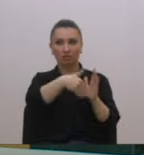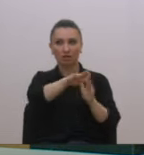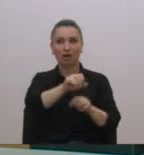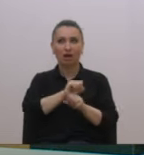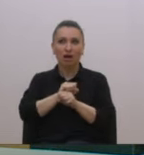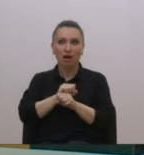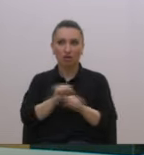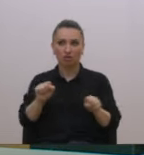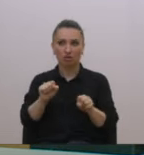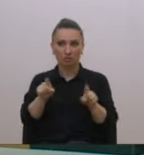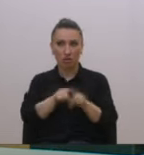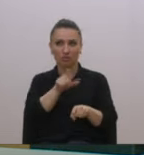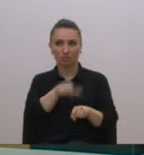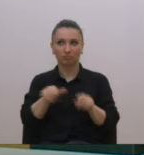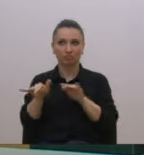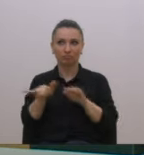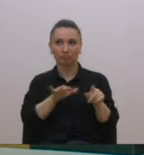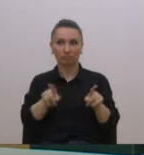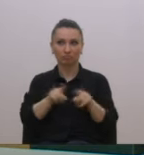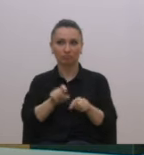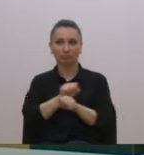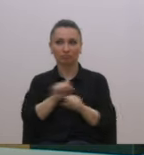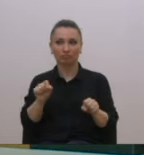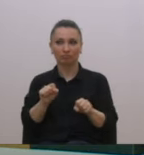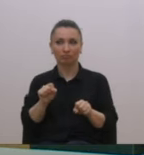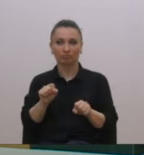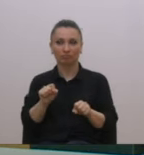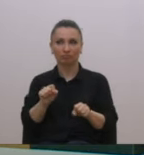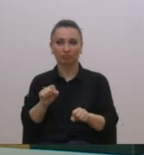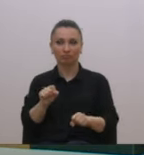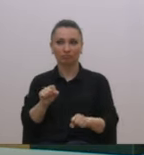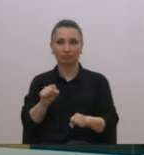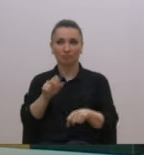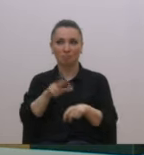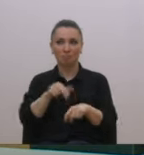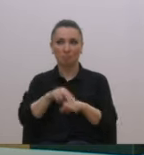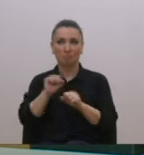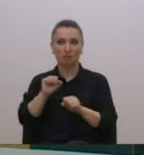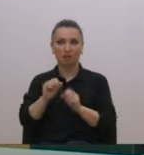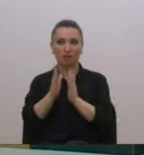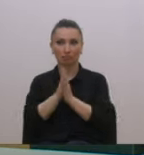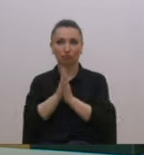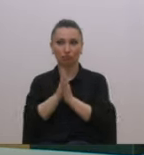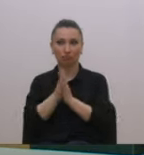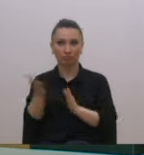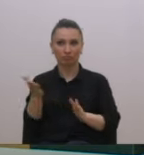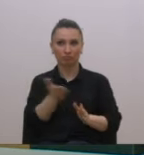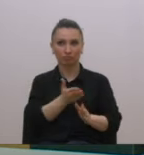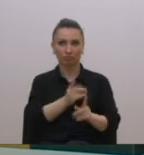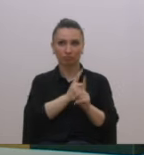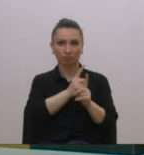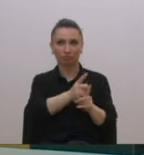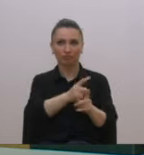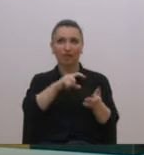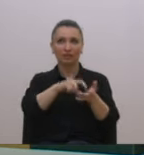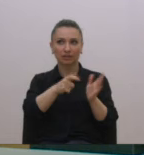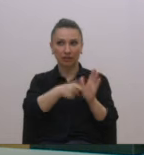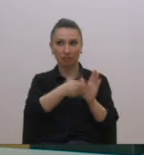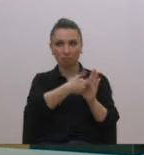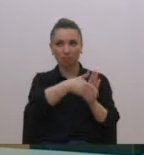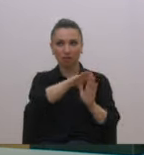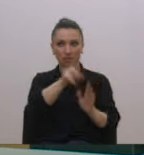ასე. არ შეიძლება შევრაცხვა. მანდატურს ხო მიბძანდით? დარბაზი დატოვეთ ბატონო